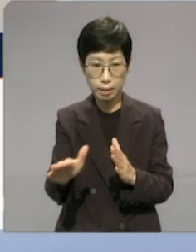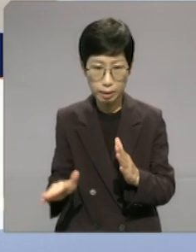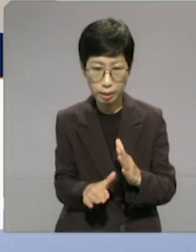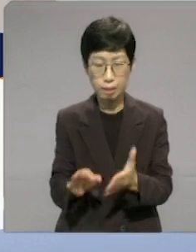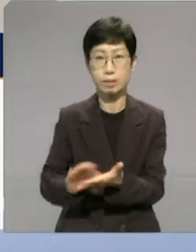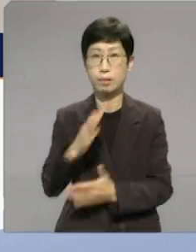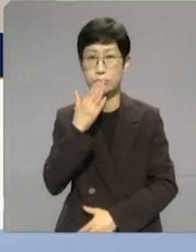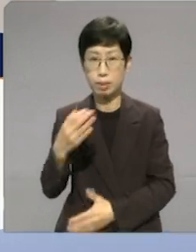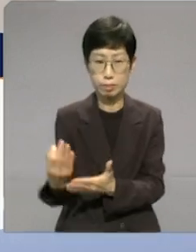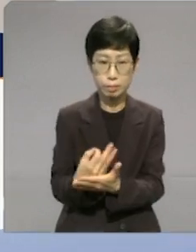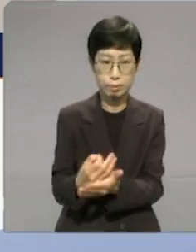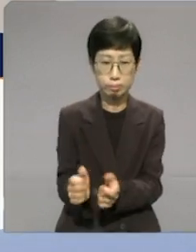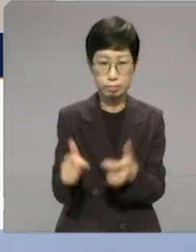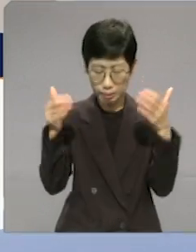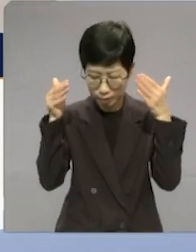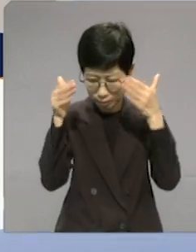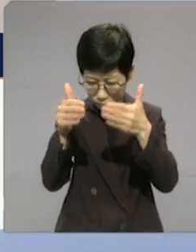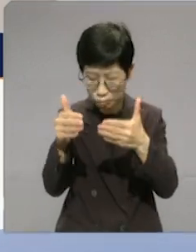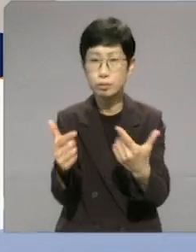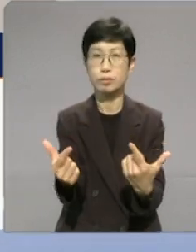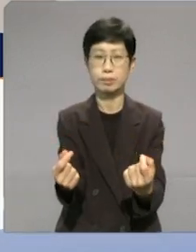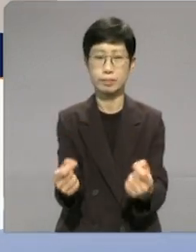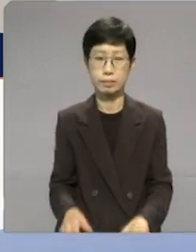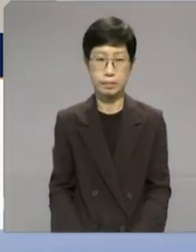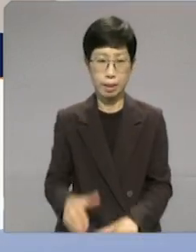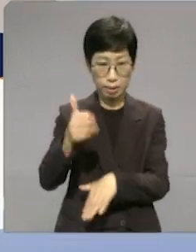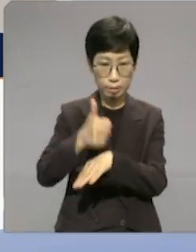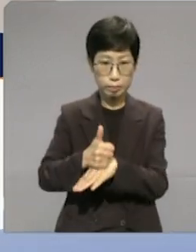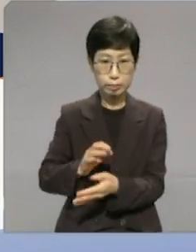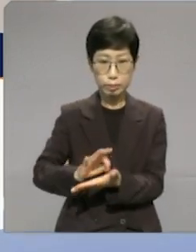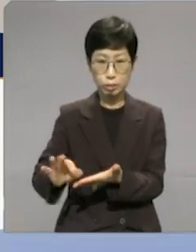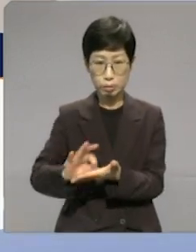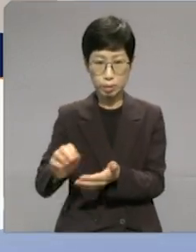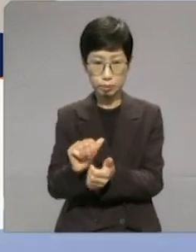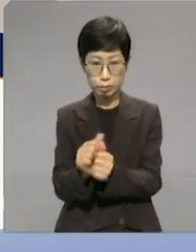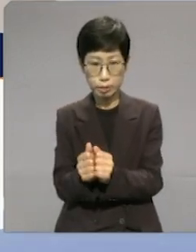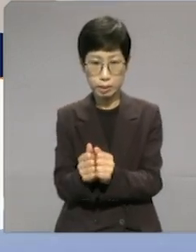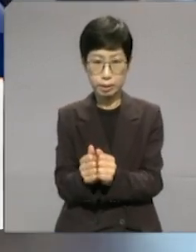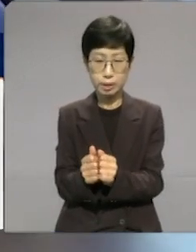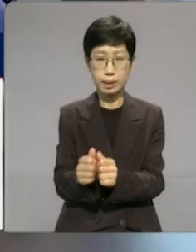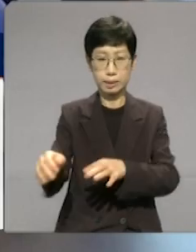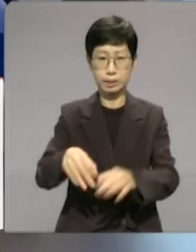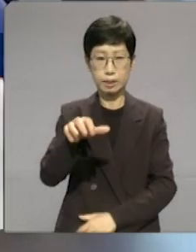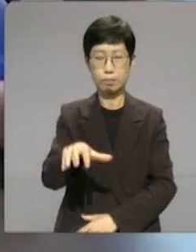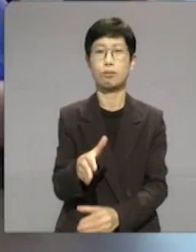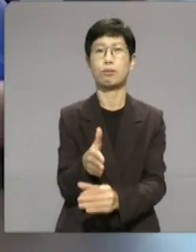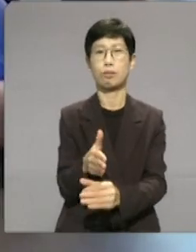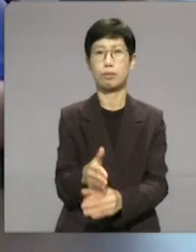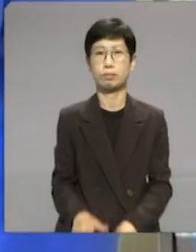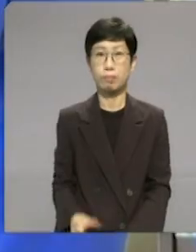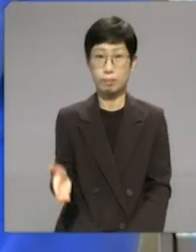have more disposable income. Eventually, you will see the consumer stock will become the leader in overall the rally.